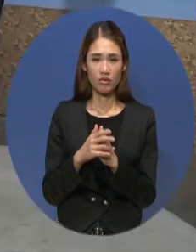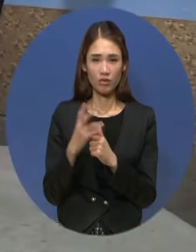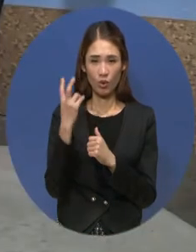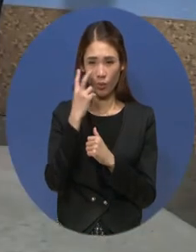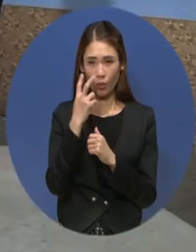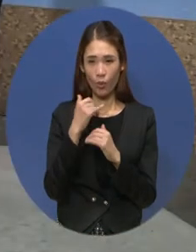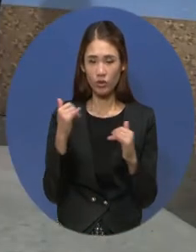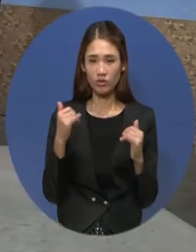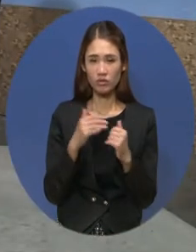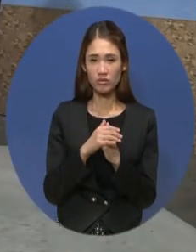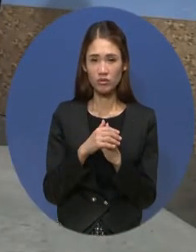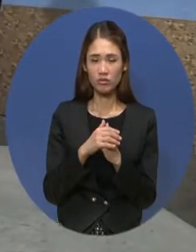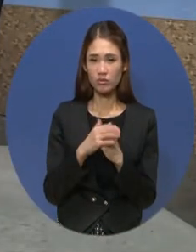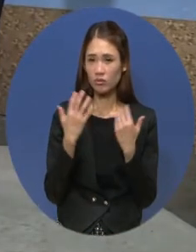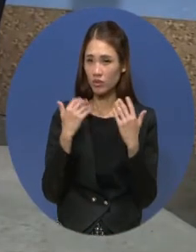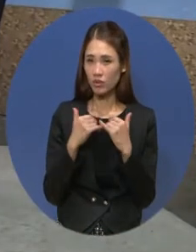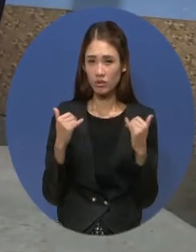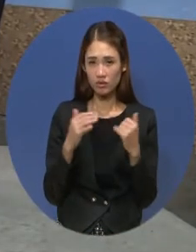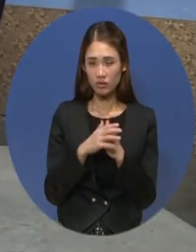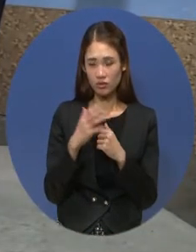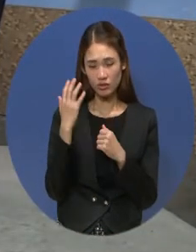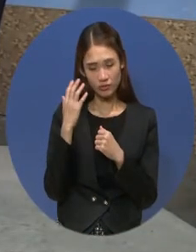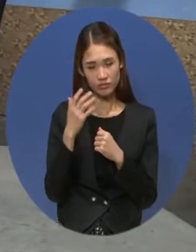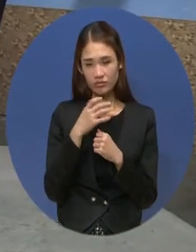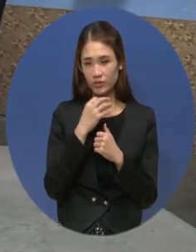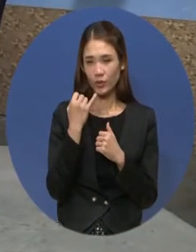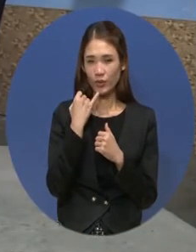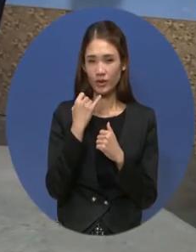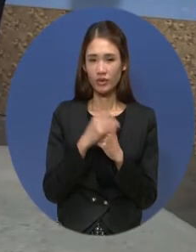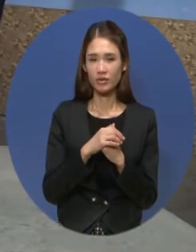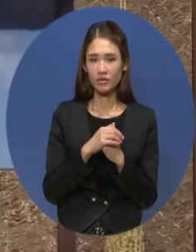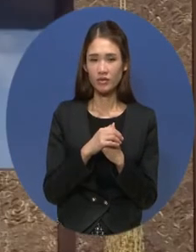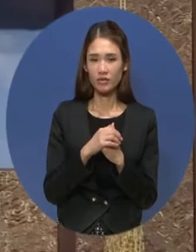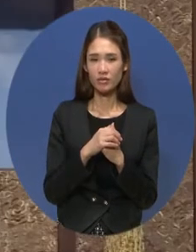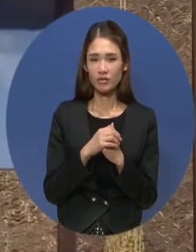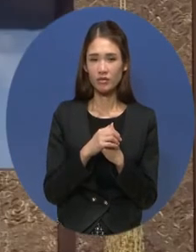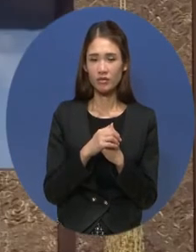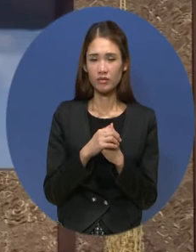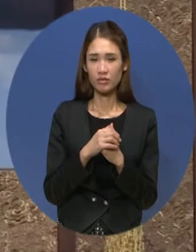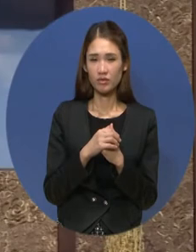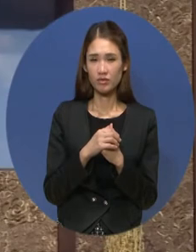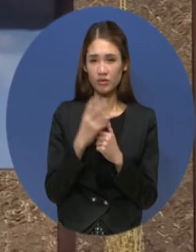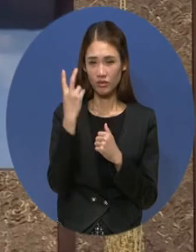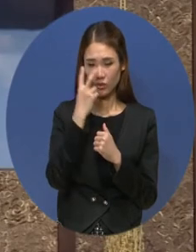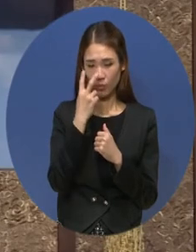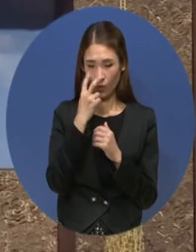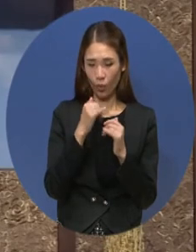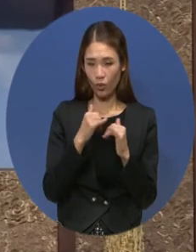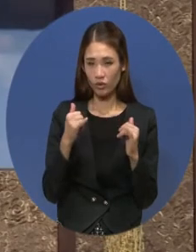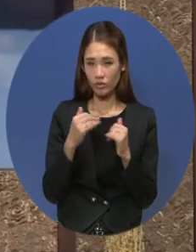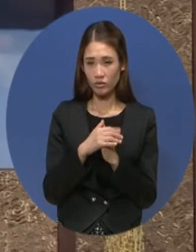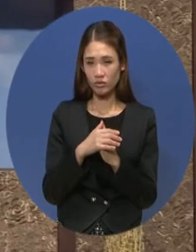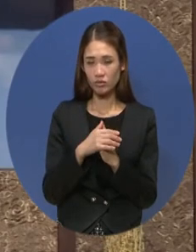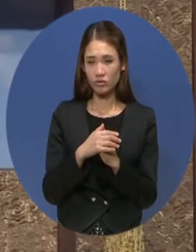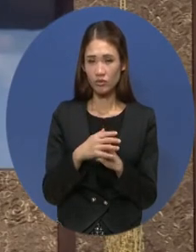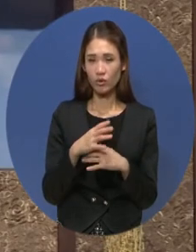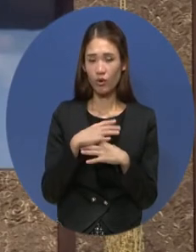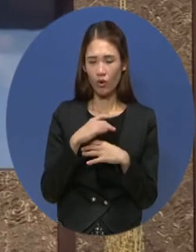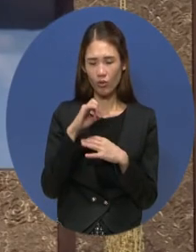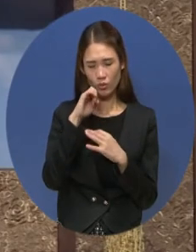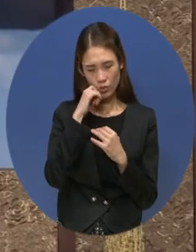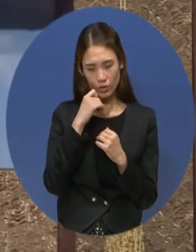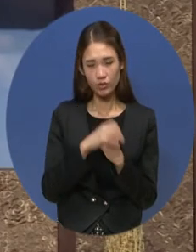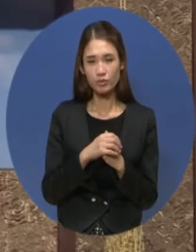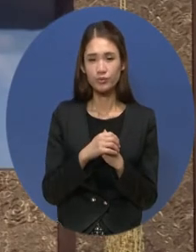분들이 발달장애 분들은 천진반 남의 아시죠 4 참신한 만한데 어 보 자 그러더라고요 굉장히 좀 어려움이